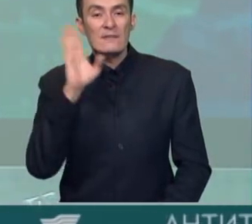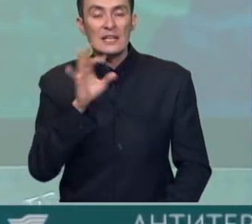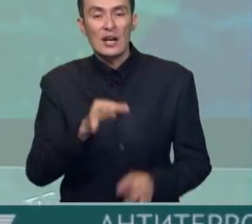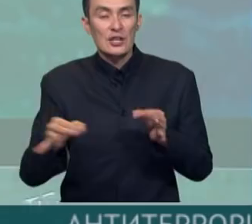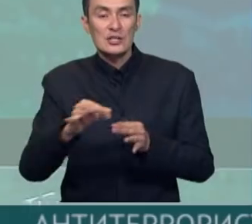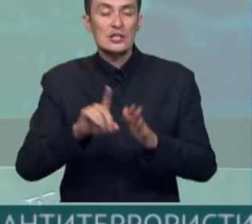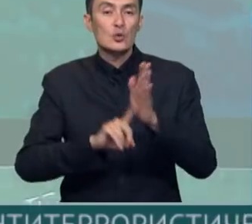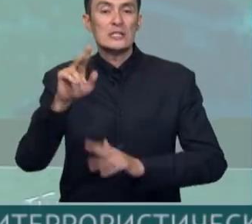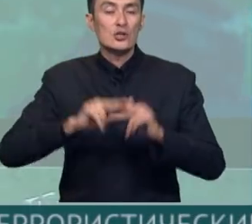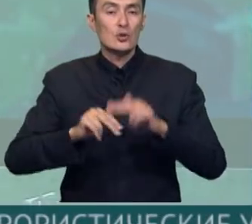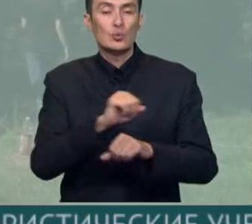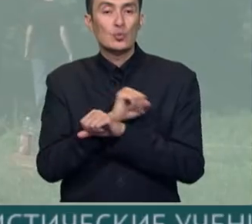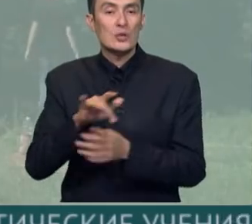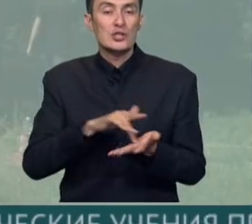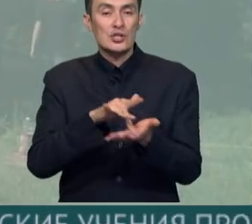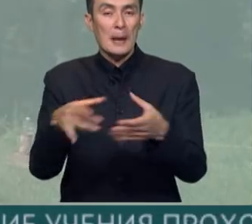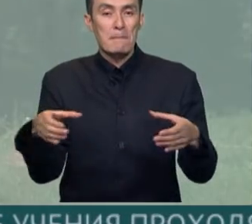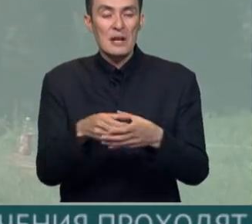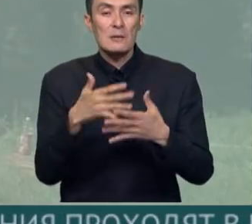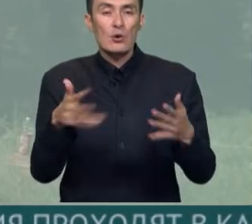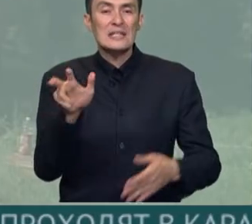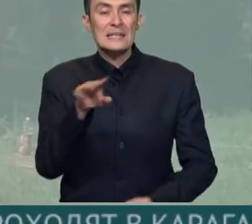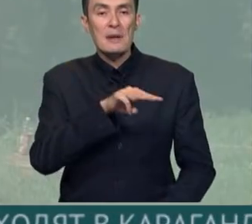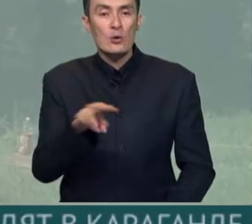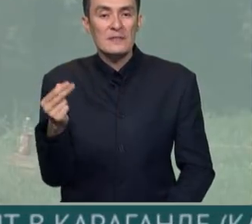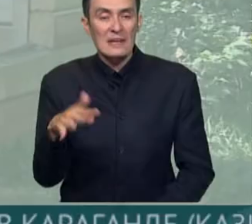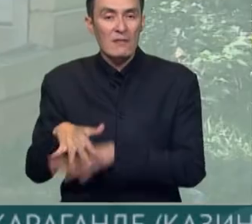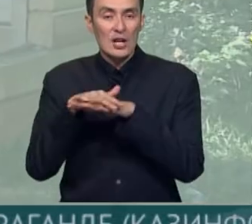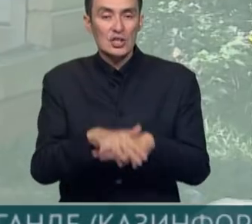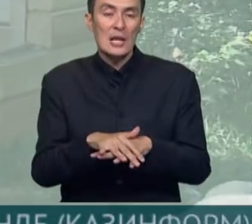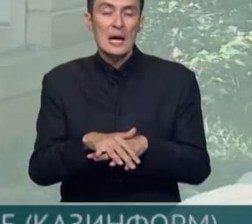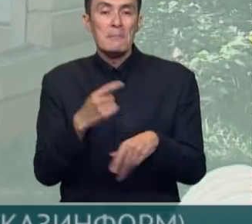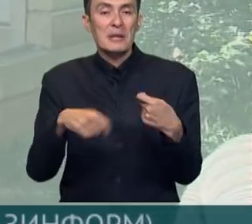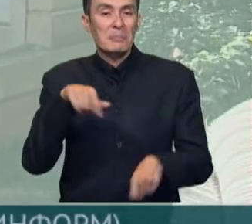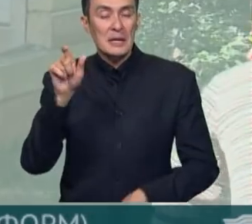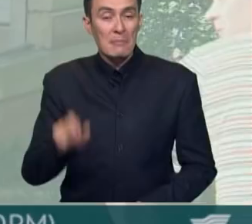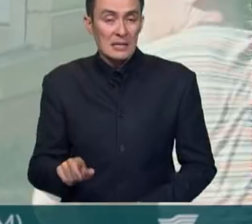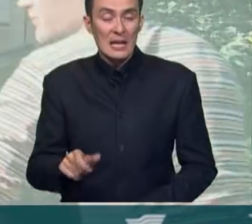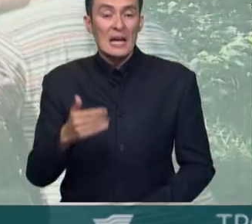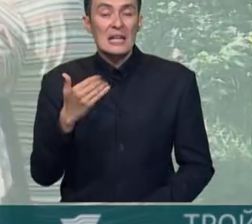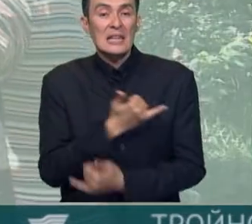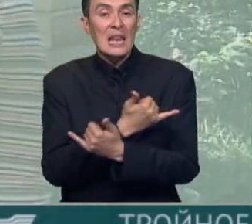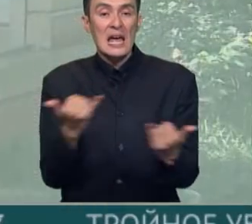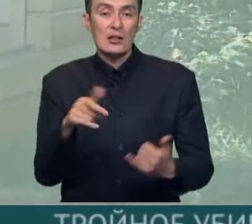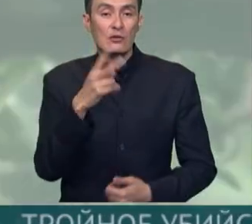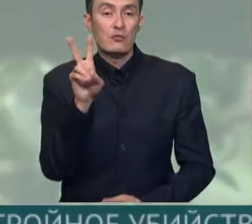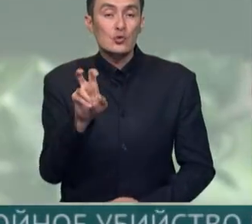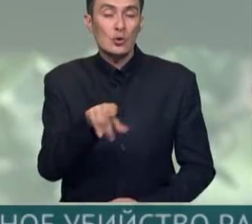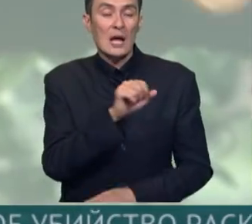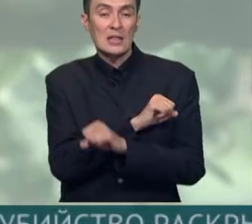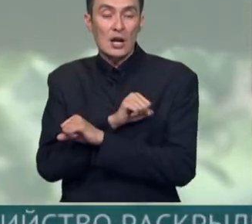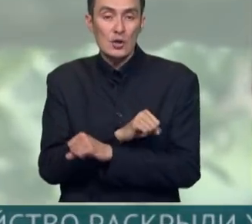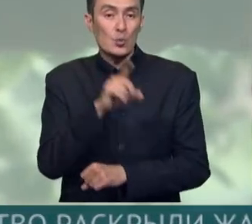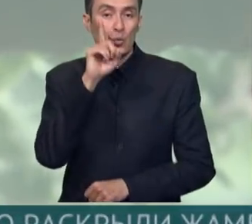строительство туристической базы. Порядка 300 миллионов тенге инвестиций вложил местный предприниматель. Для 200 отдыхающих